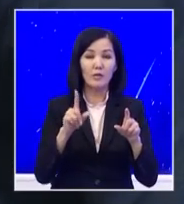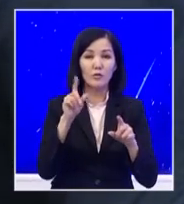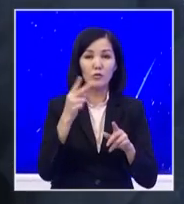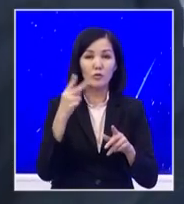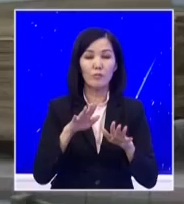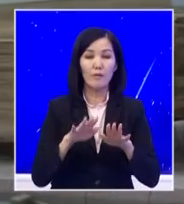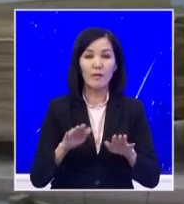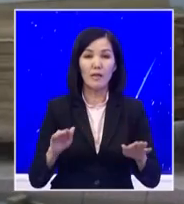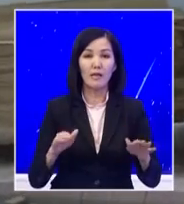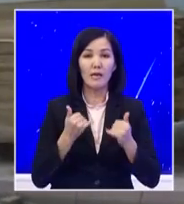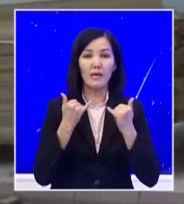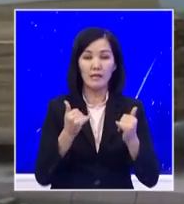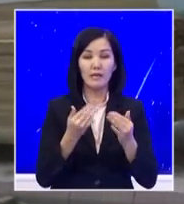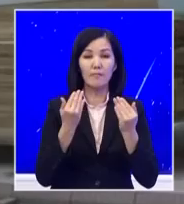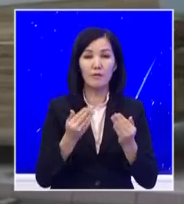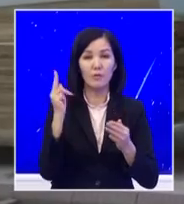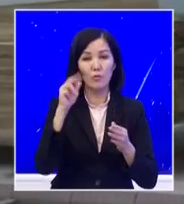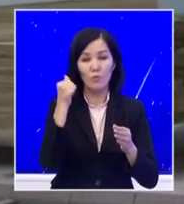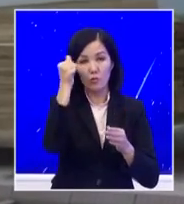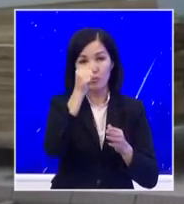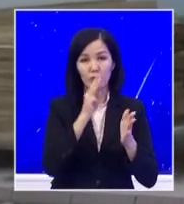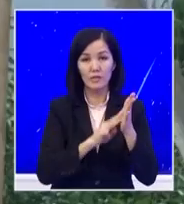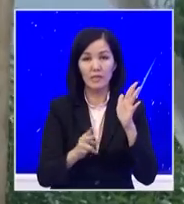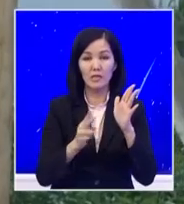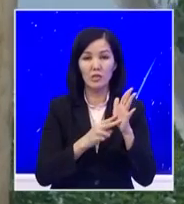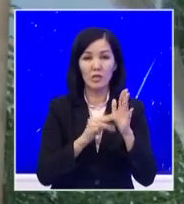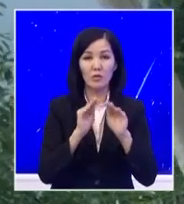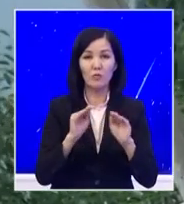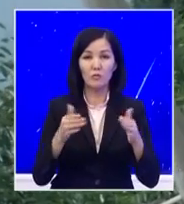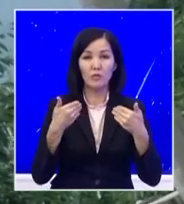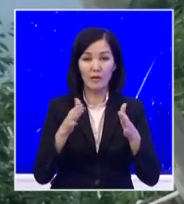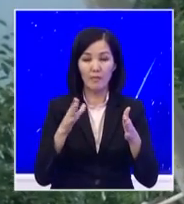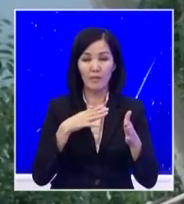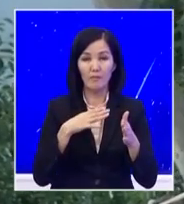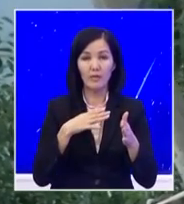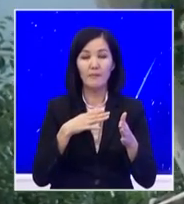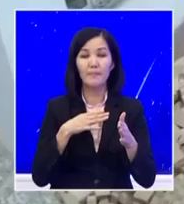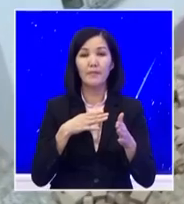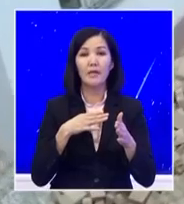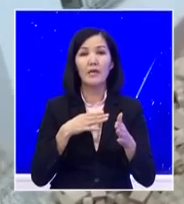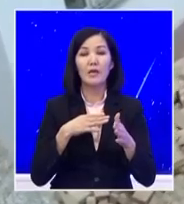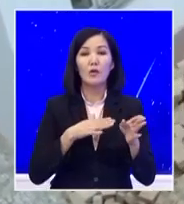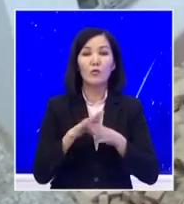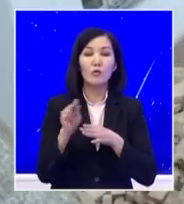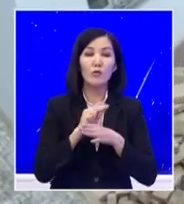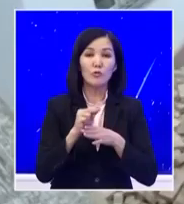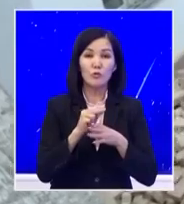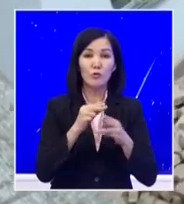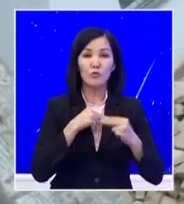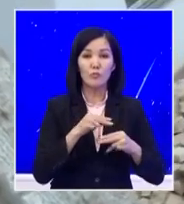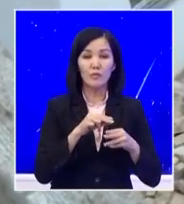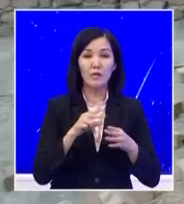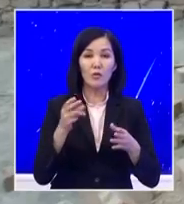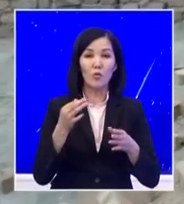120 орынға шақталған. Биылғы оқу жылын 87 оқушымен тәмамдапты. Ал қолға алынған күрделі жөндеу жұмыстарына